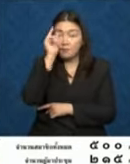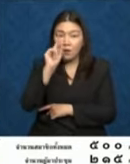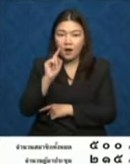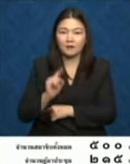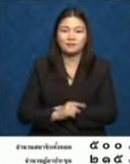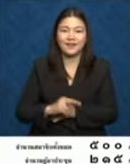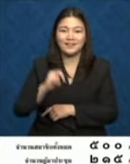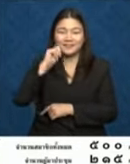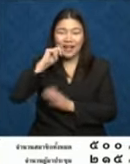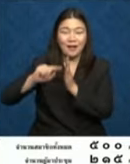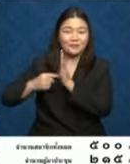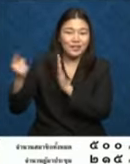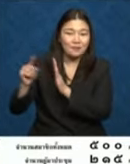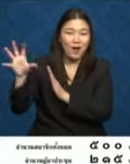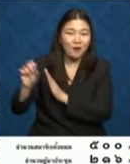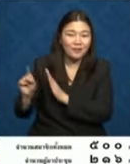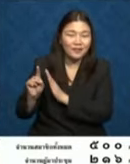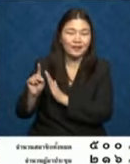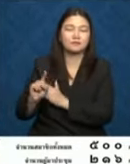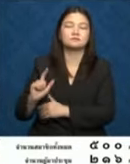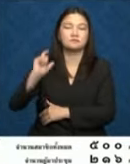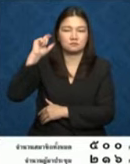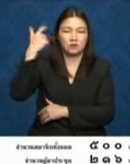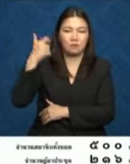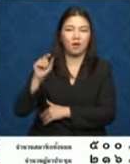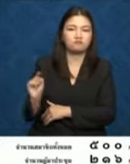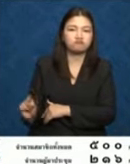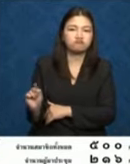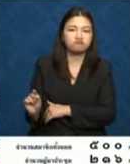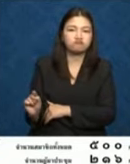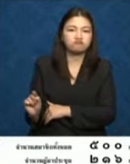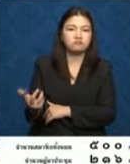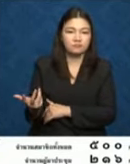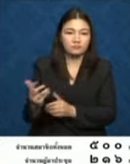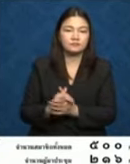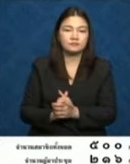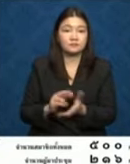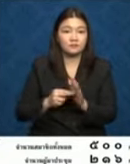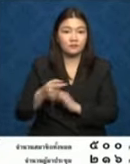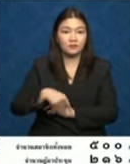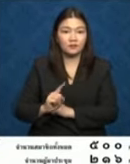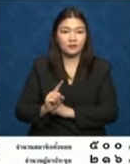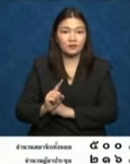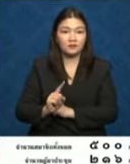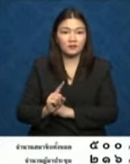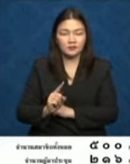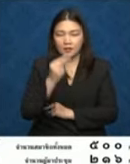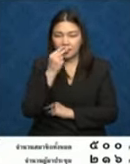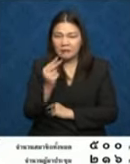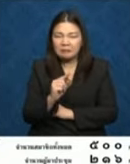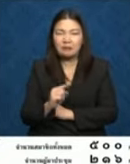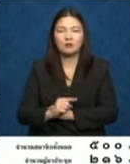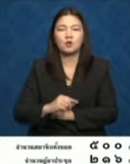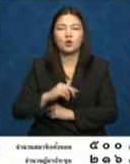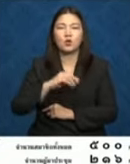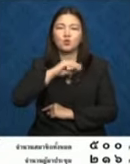ที่ฝั่งประเทศเพื่อนบ้านของเรานะคะอีกทั้งยังมีเรื่องของขยะนะคะ